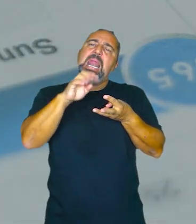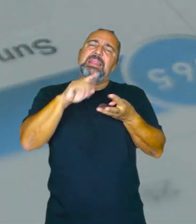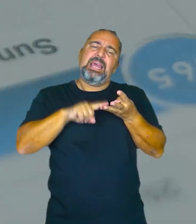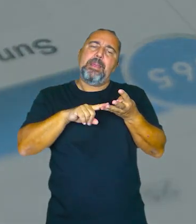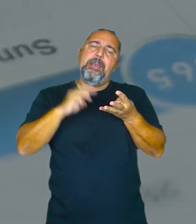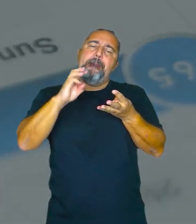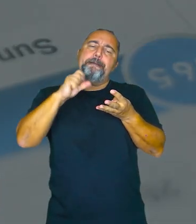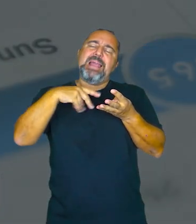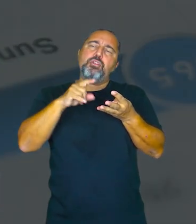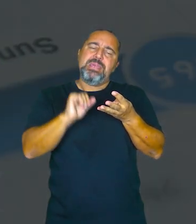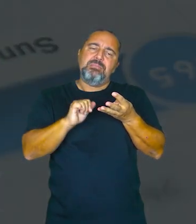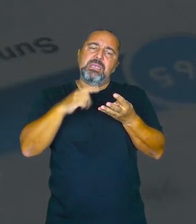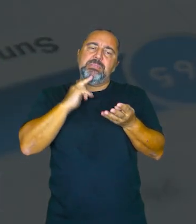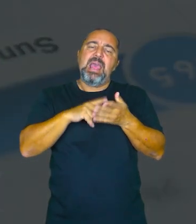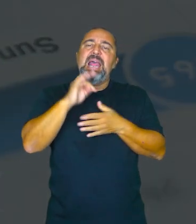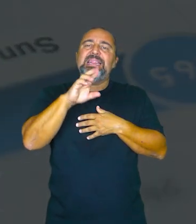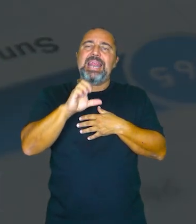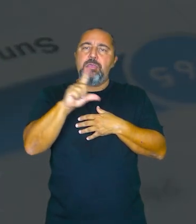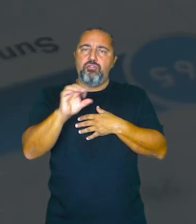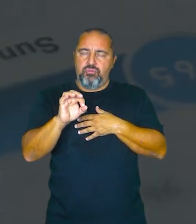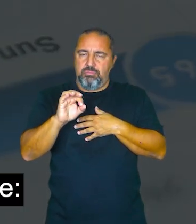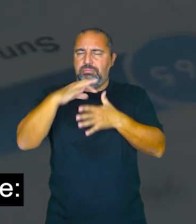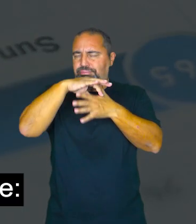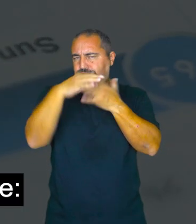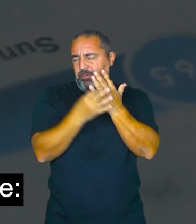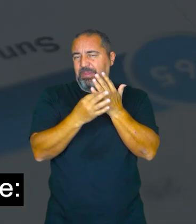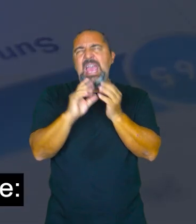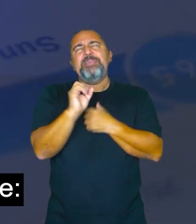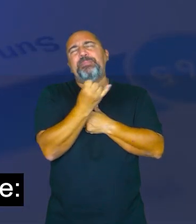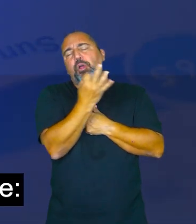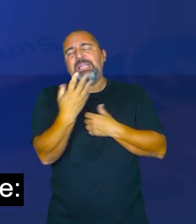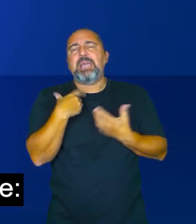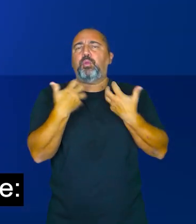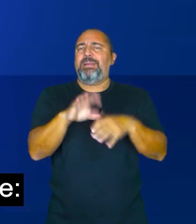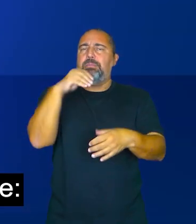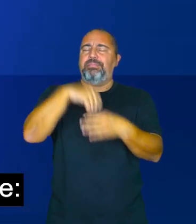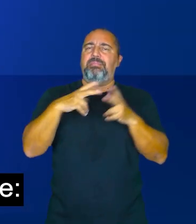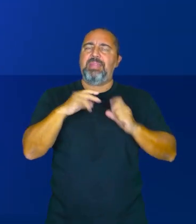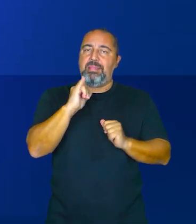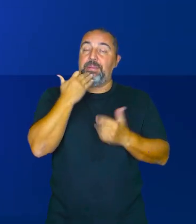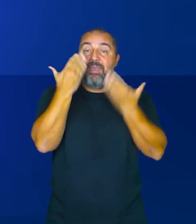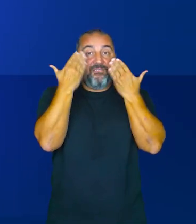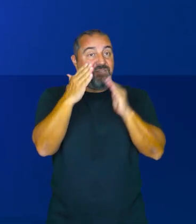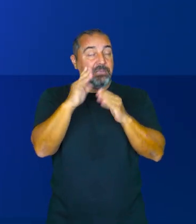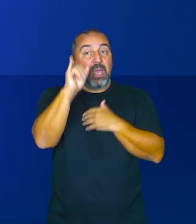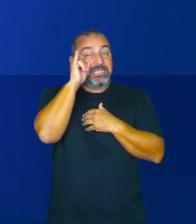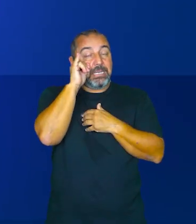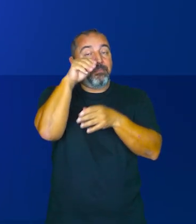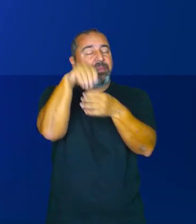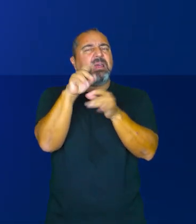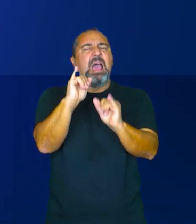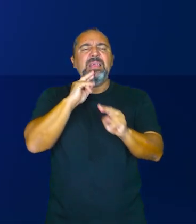dira Buffer, HotSuite, Later, Planoly, Trello. Gainera, Facebooken edo Instagramen